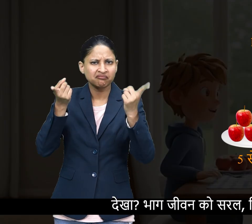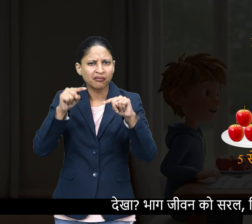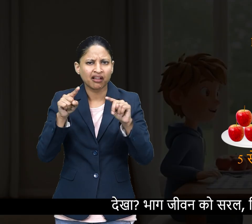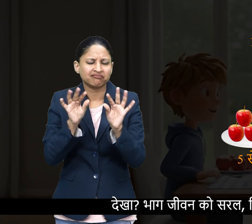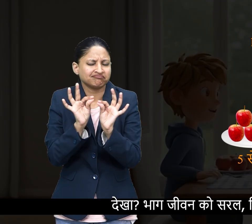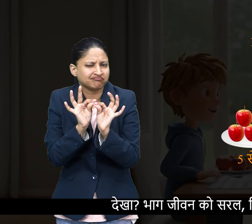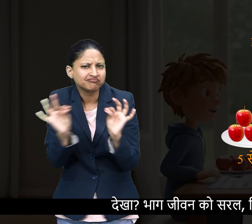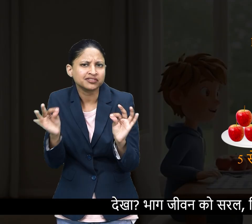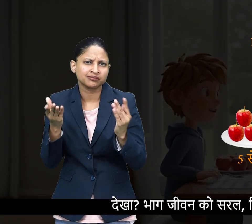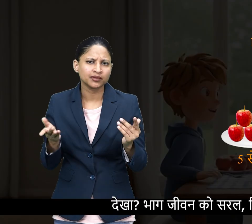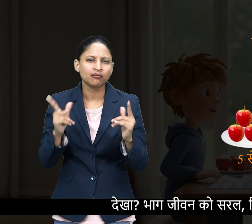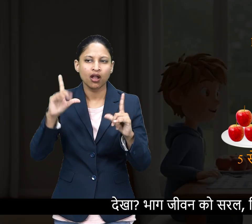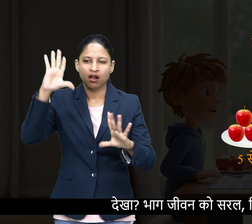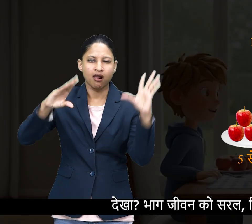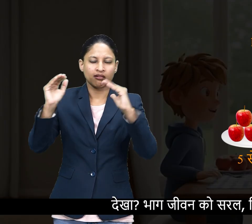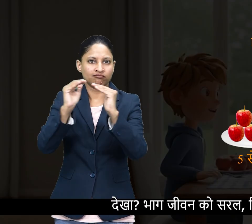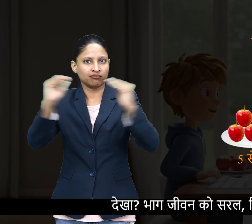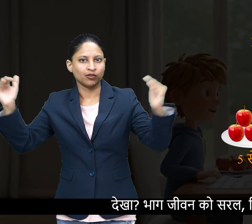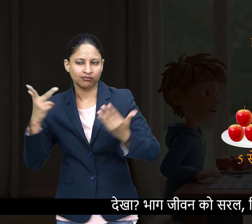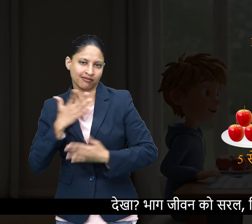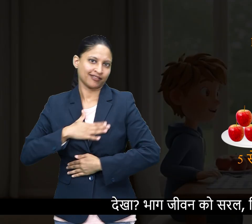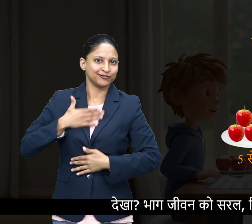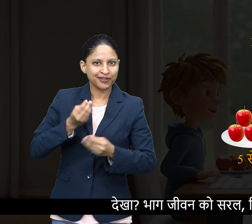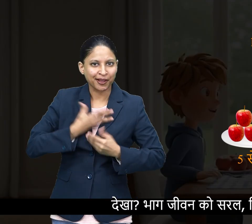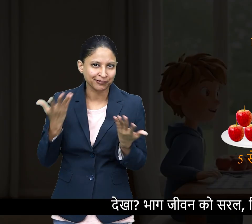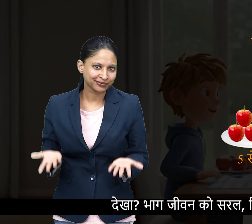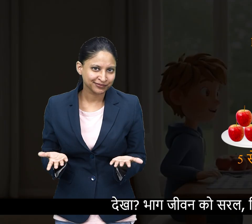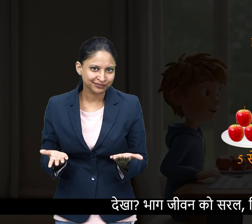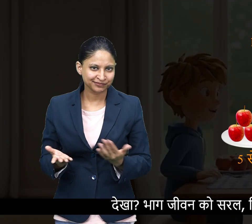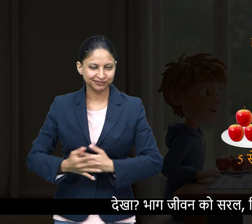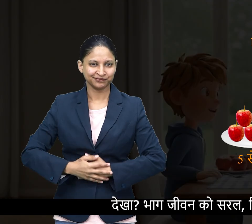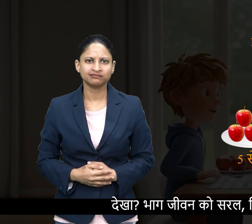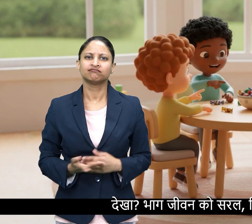देखा, भाग जीवन को सरल, निष्पक्ष और मजेदार बनाता है।